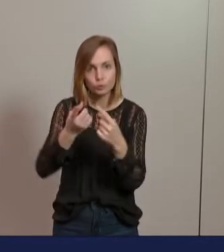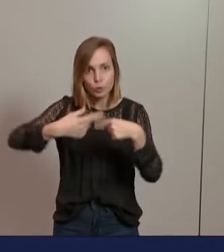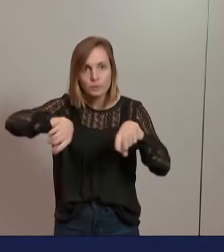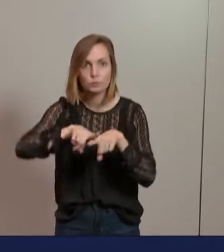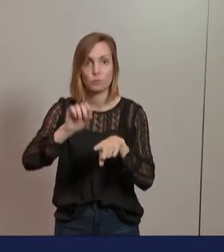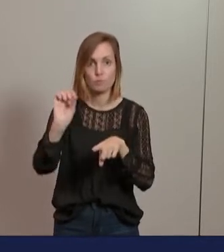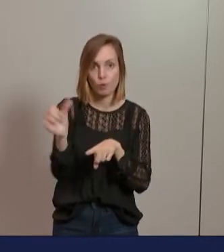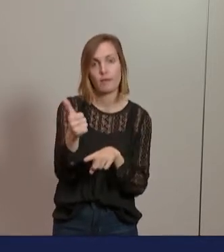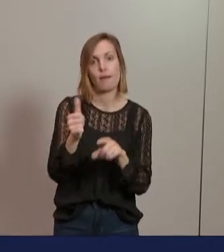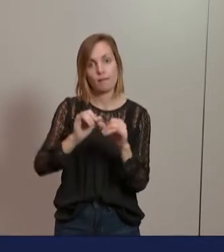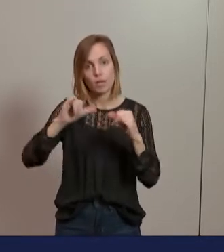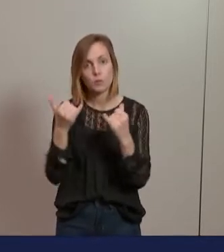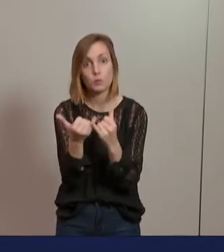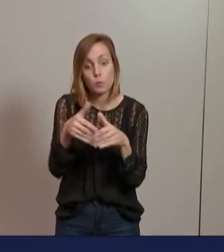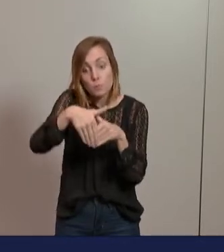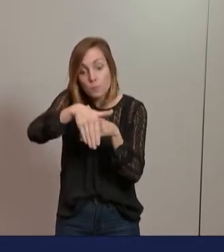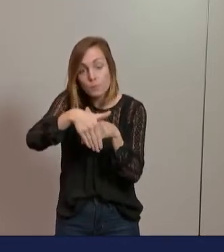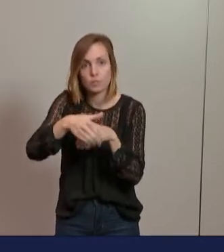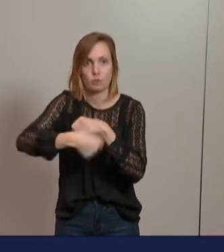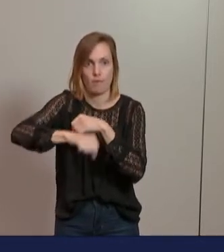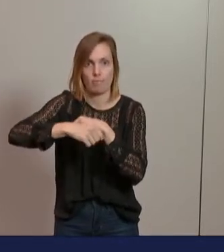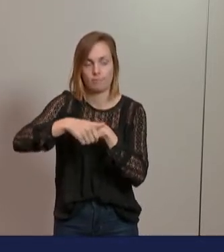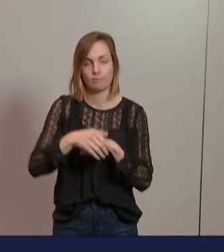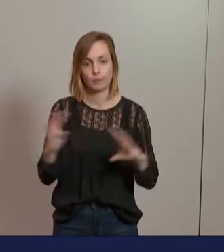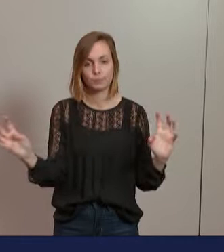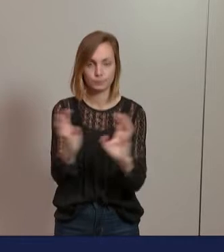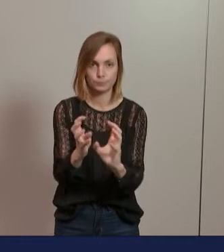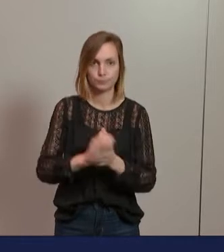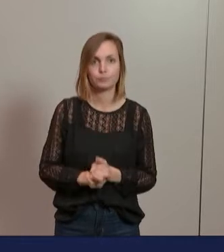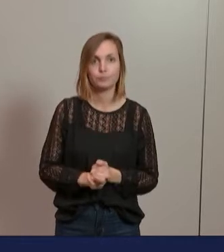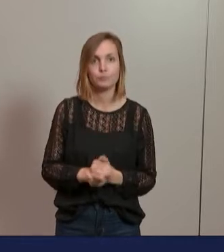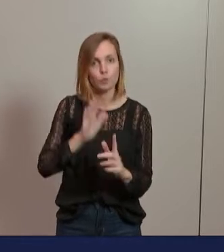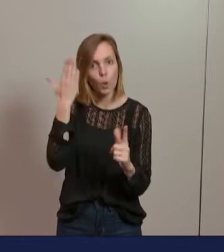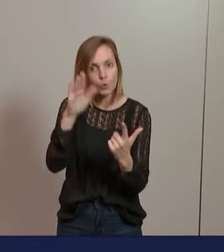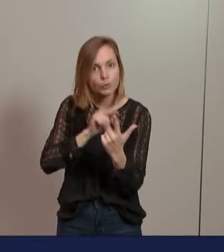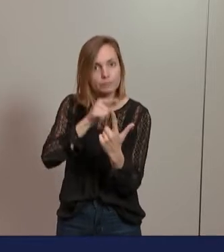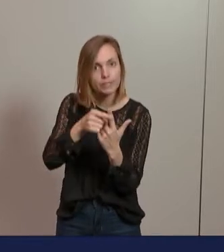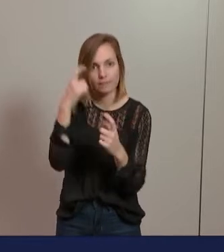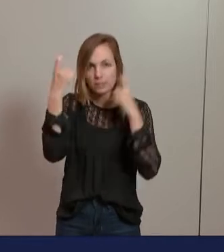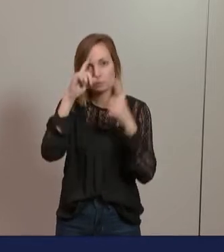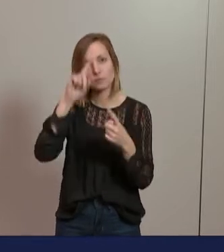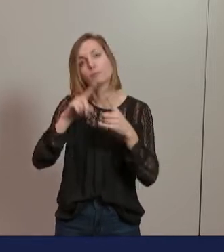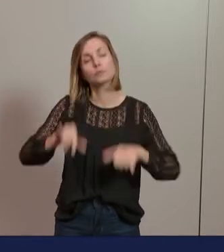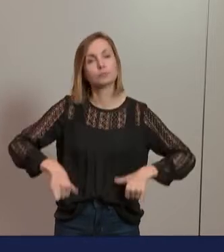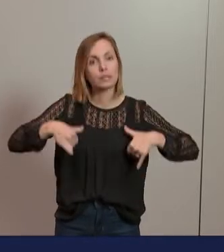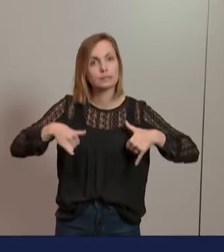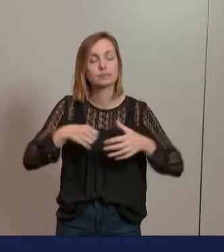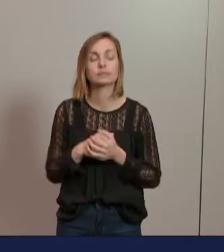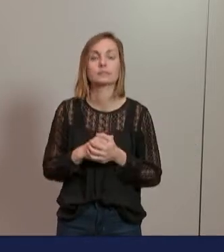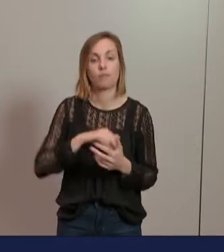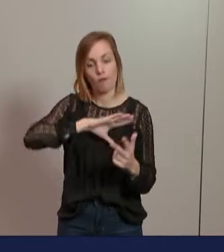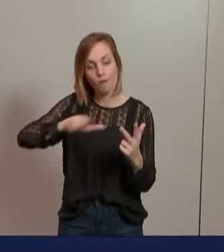réunion plénière pourra se réunir les prochaines semaines. Une autre s'amorce sur la jeunesse.